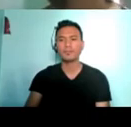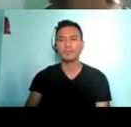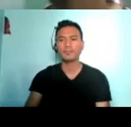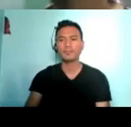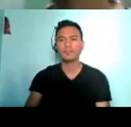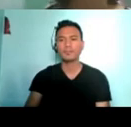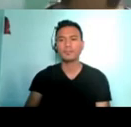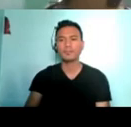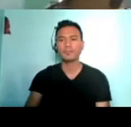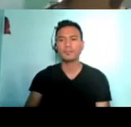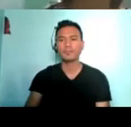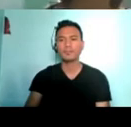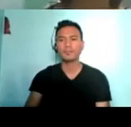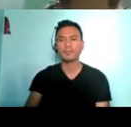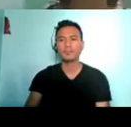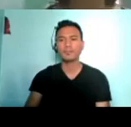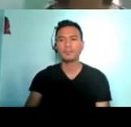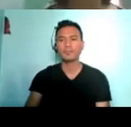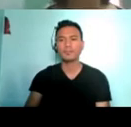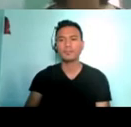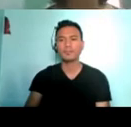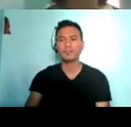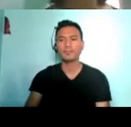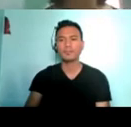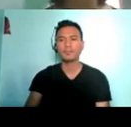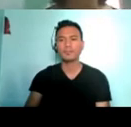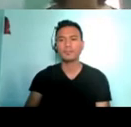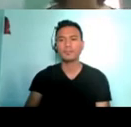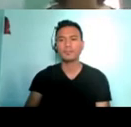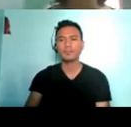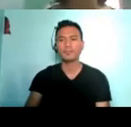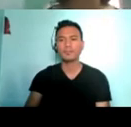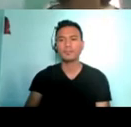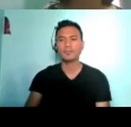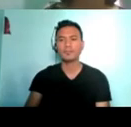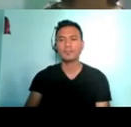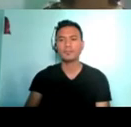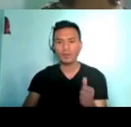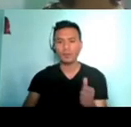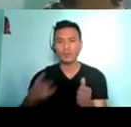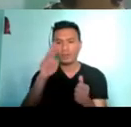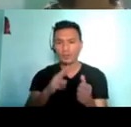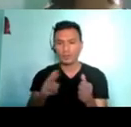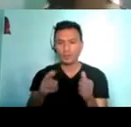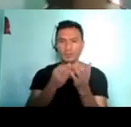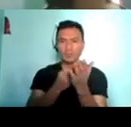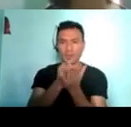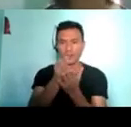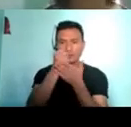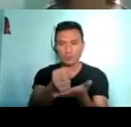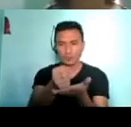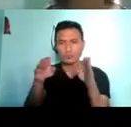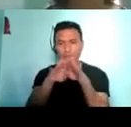चाल्ने कदमको लागि। र गोपनीयताका कुराहरू त भइहाल्यो, हामी हरेक कुरा गोपनीयता राख्नुपर्ने हुन्छ र व्यवहारिक सहयोग तथा साझा